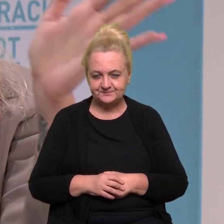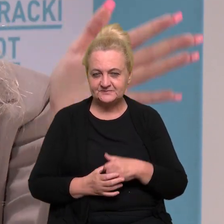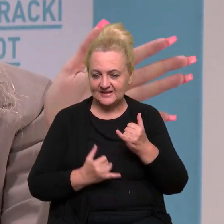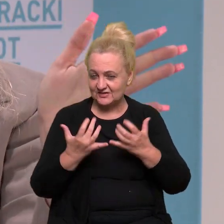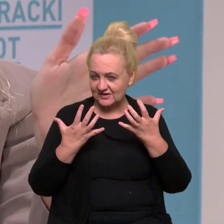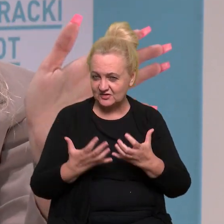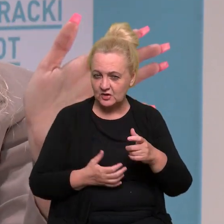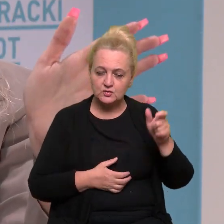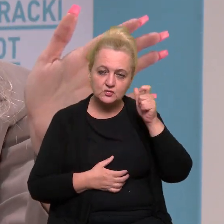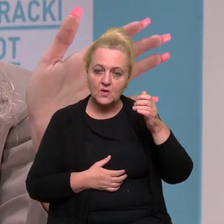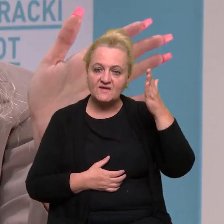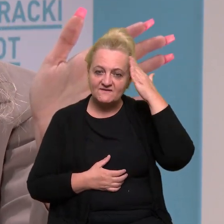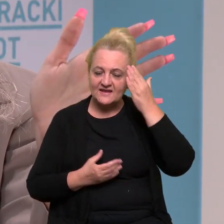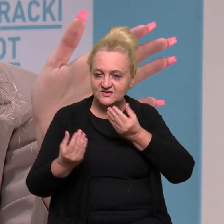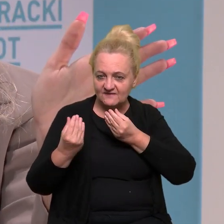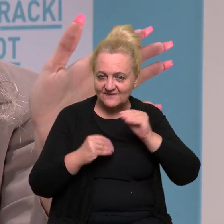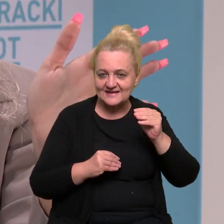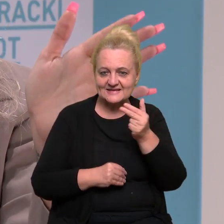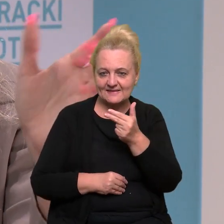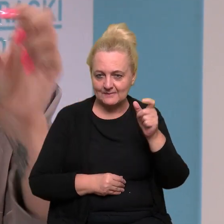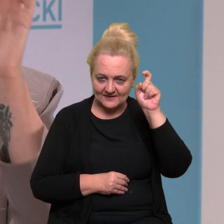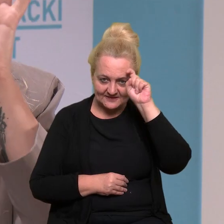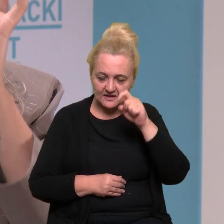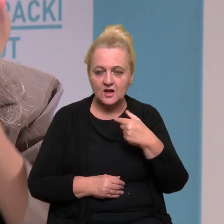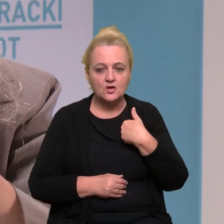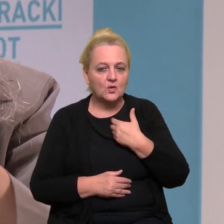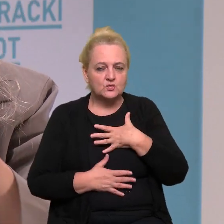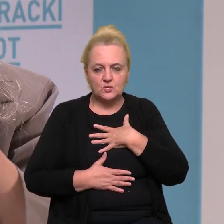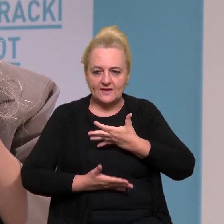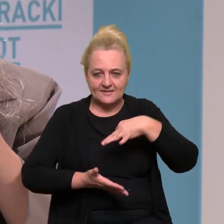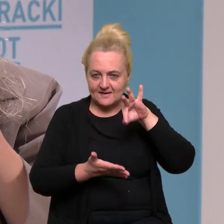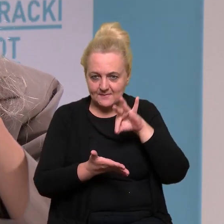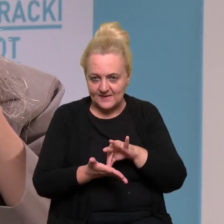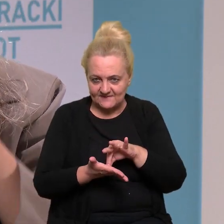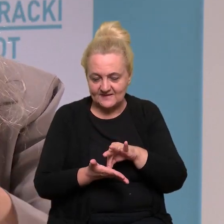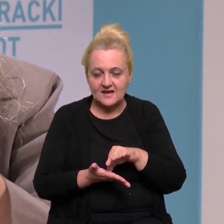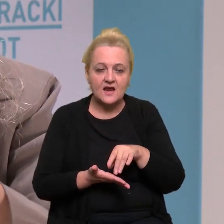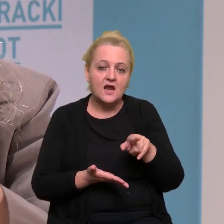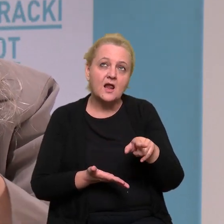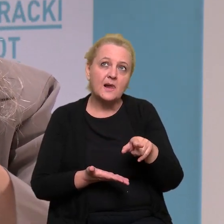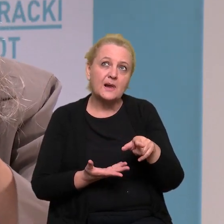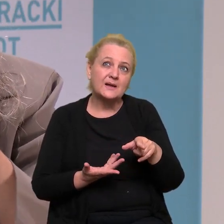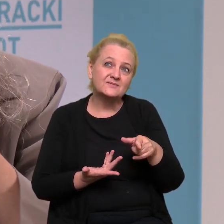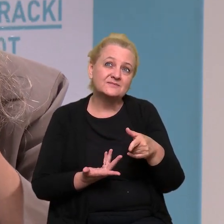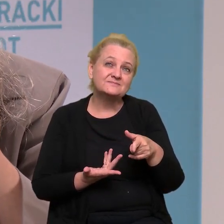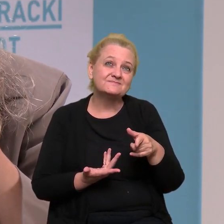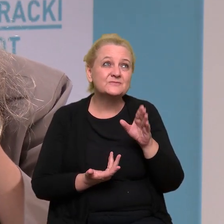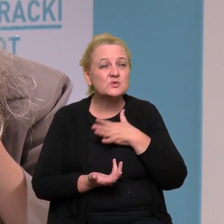Jeżeli chce się człowiek dowiedzieć wiele o Niemczech, to byłabym niepewna, żeby to było